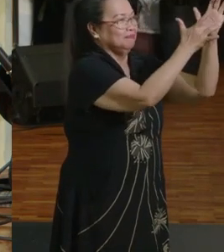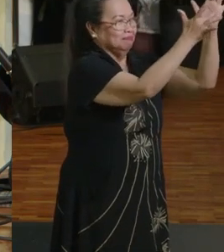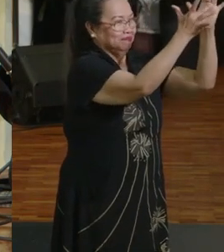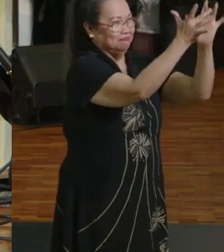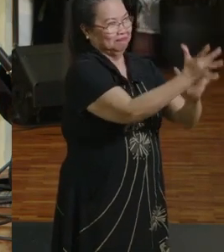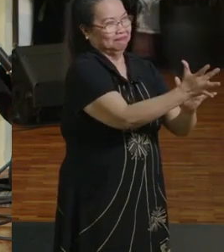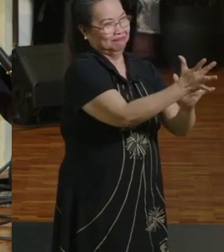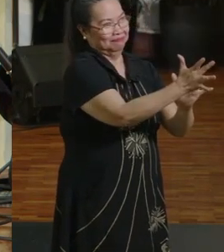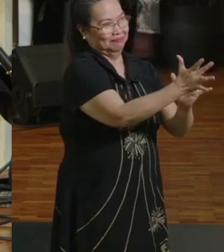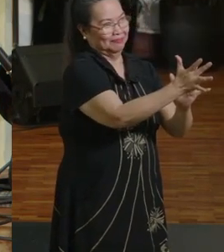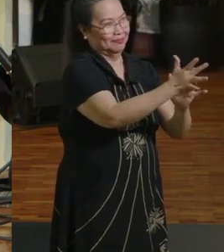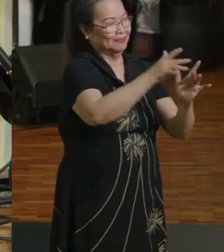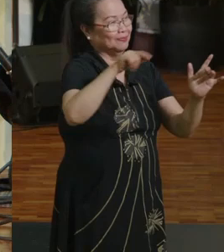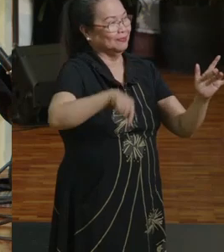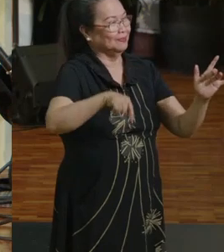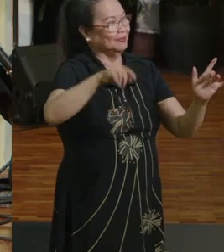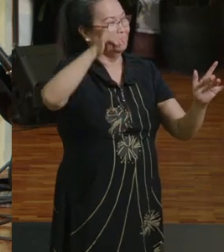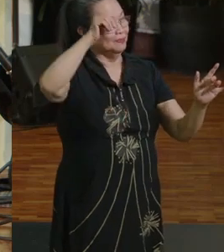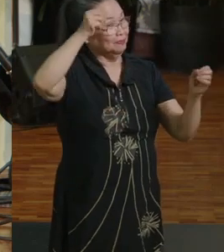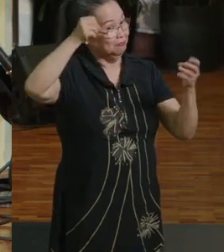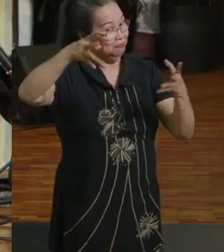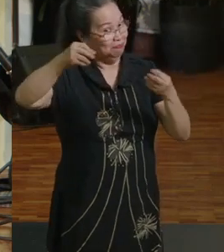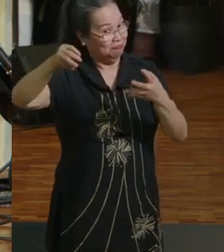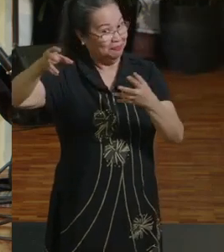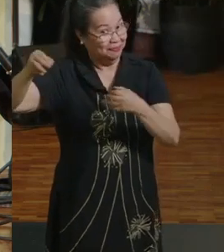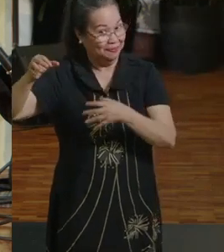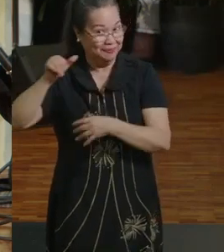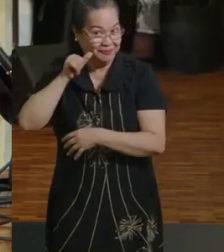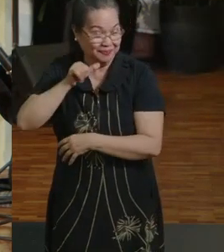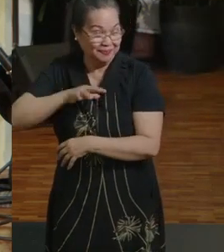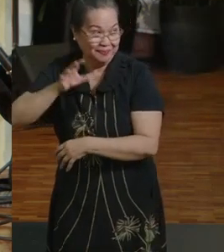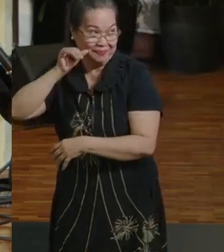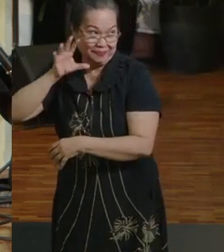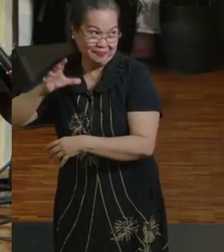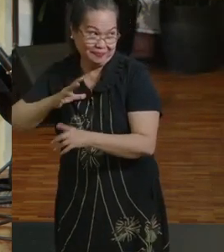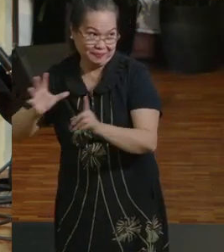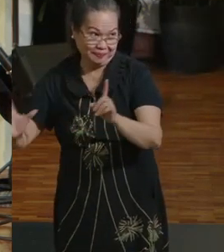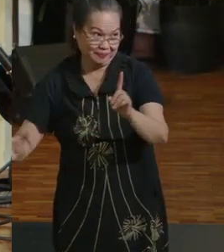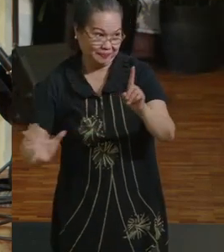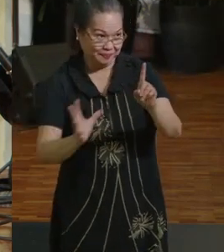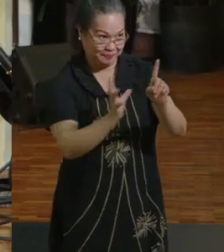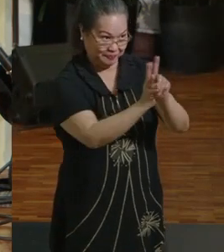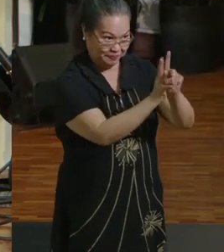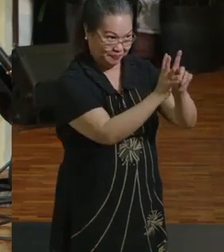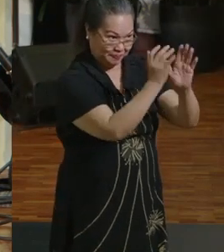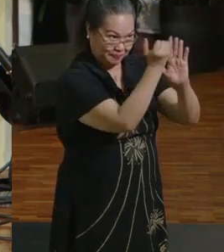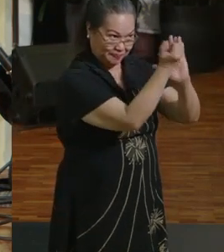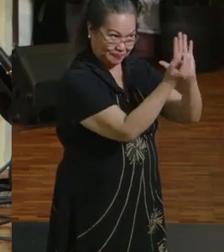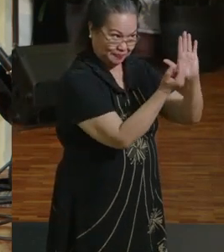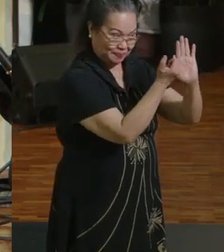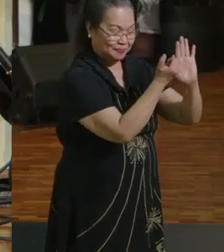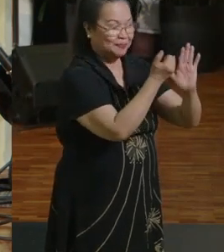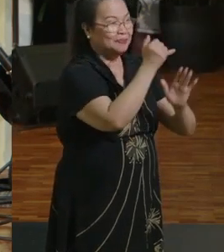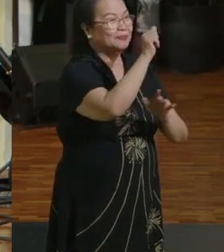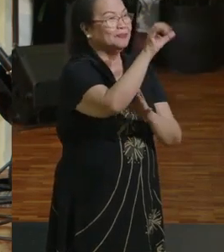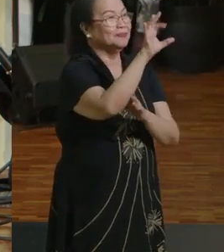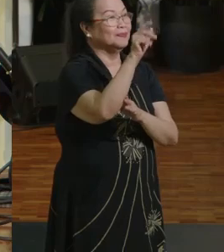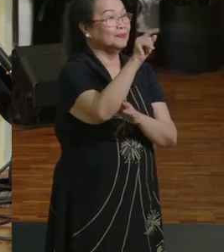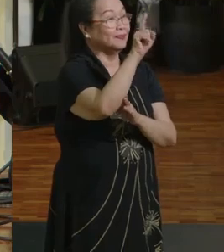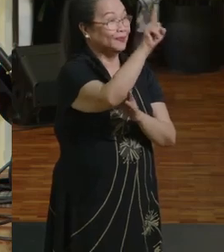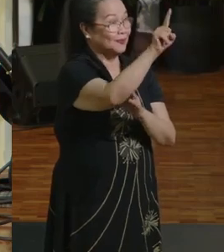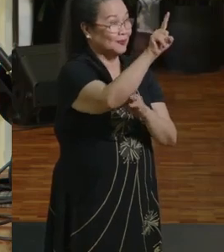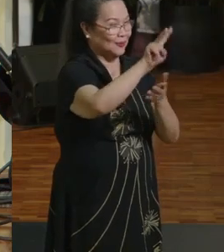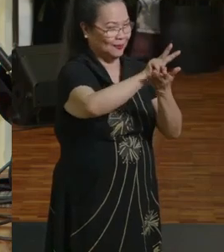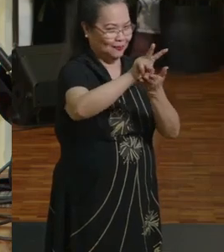And there were also many other women who came up with him to Jerusalem. Sa Acts 1:14,